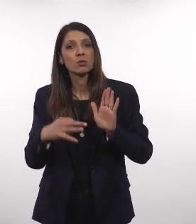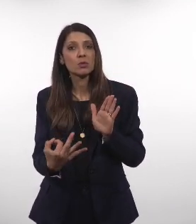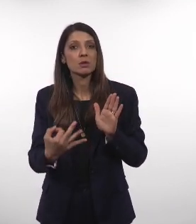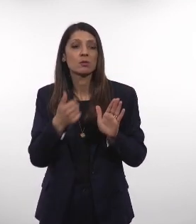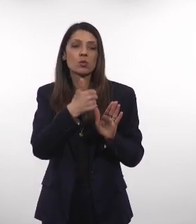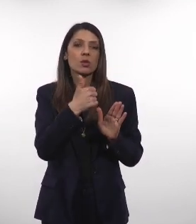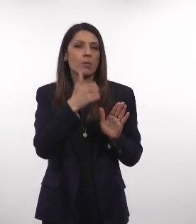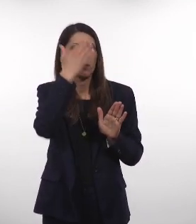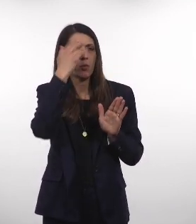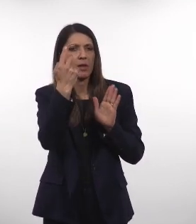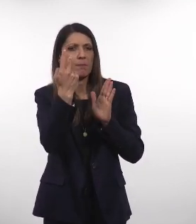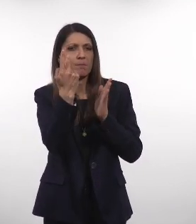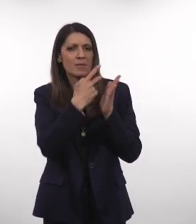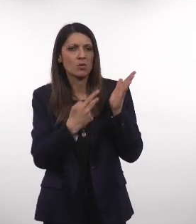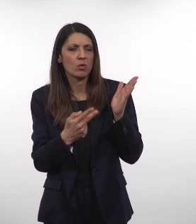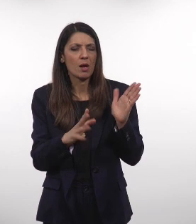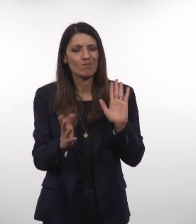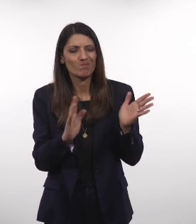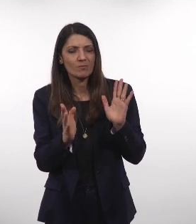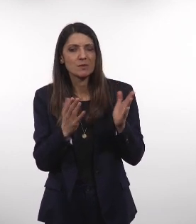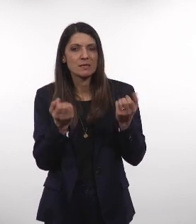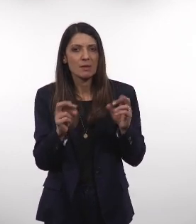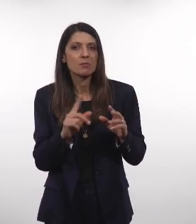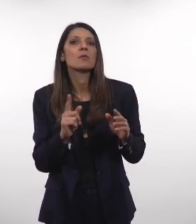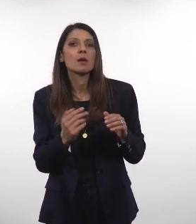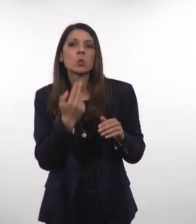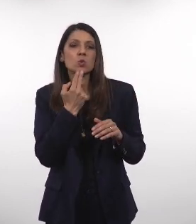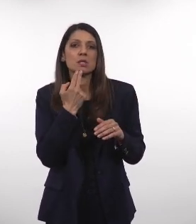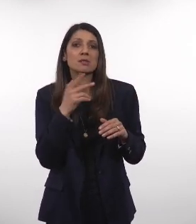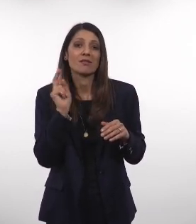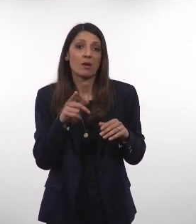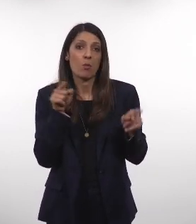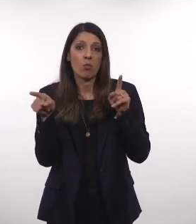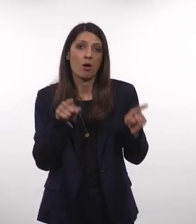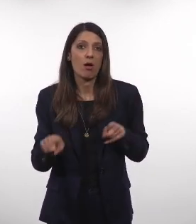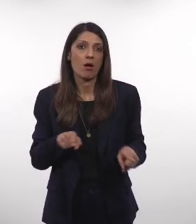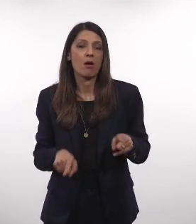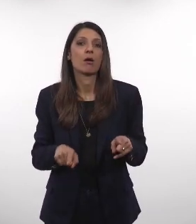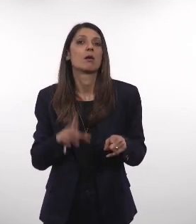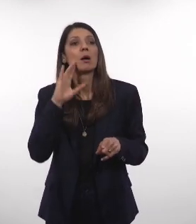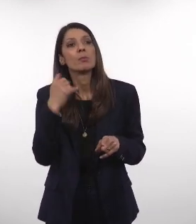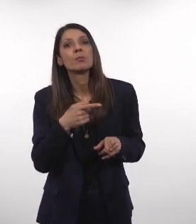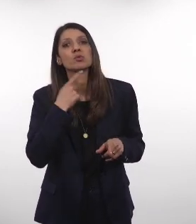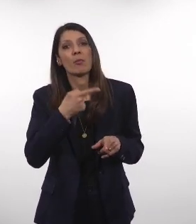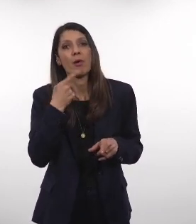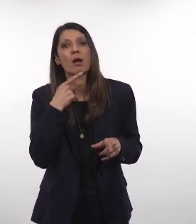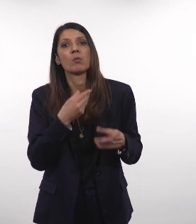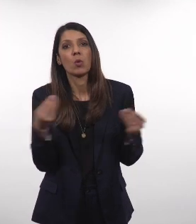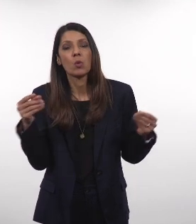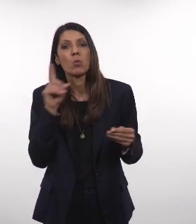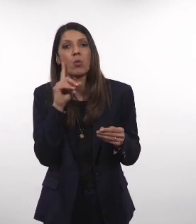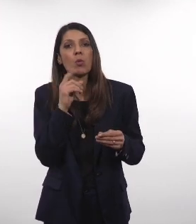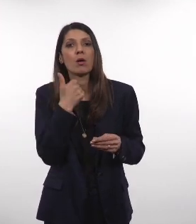encore trop les pictogrammes, donc on s'est pas trop appuyé dessus. Mais voilà, essentiellement avec Mohamed, c'était surtout du pointage. On n'a pas besoin de beaucoup parler, parce qu'en général, encore